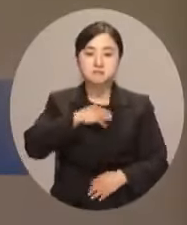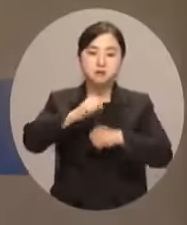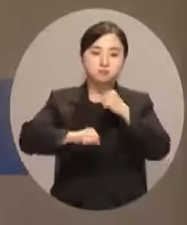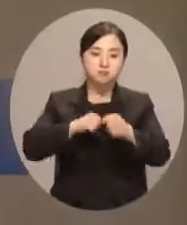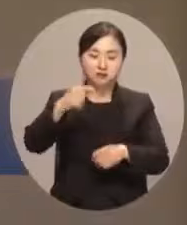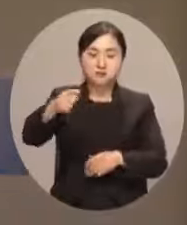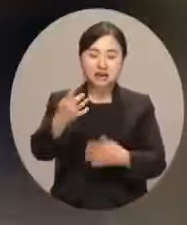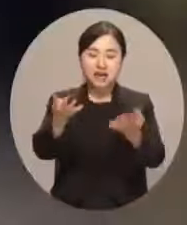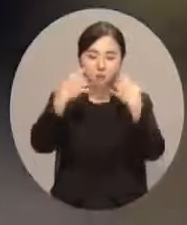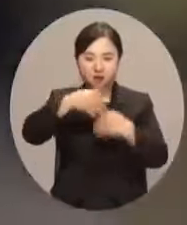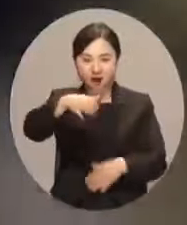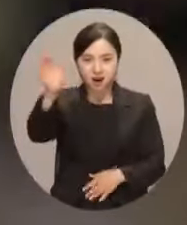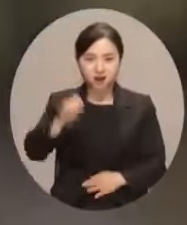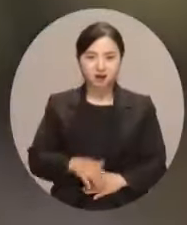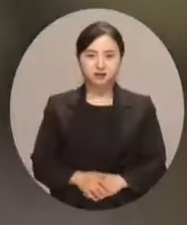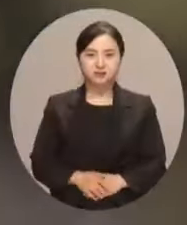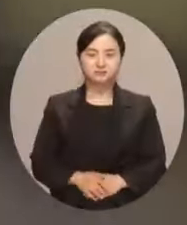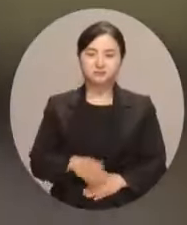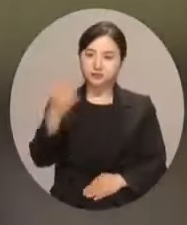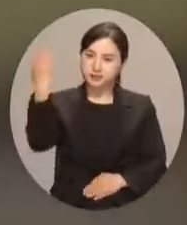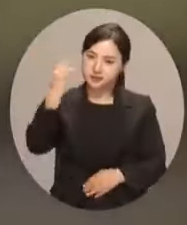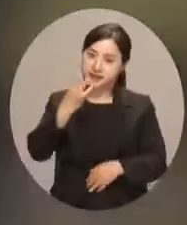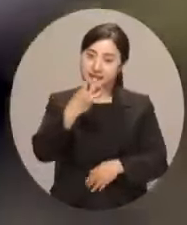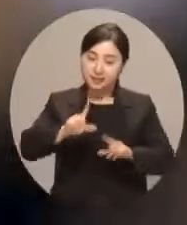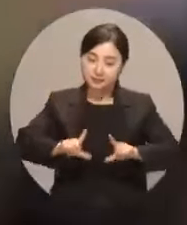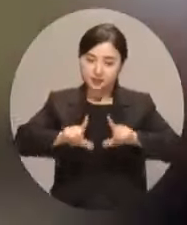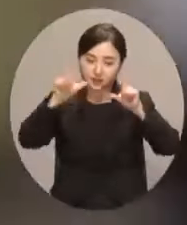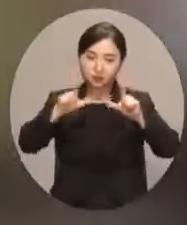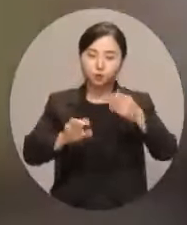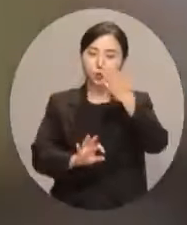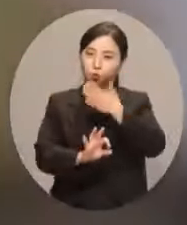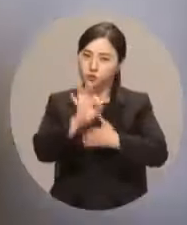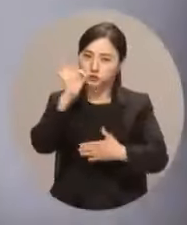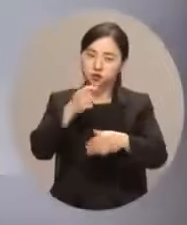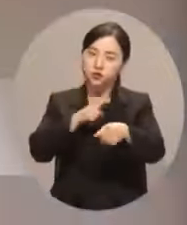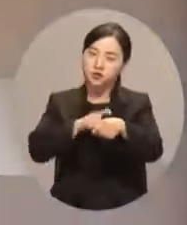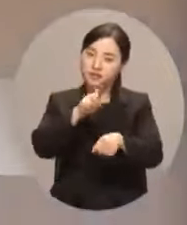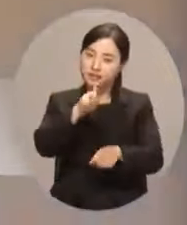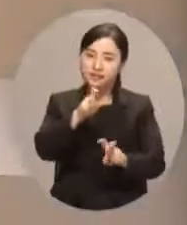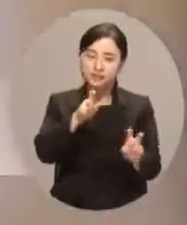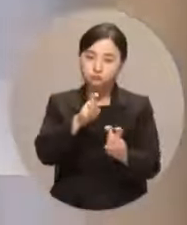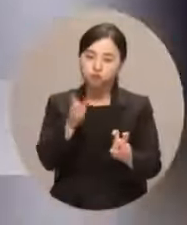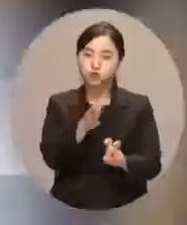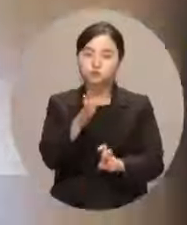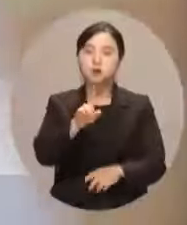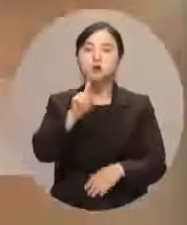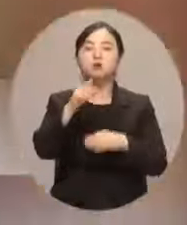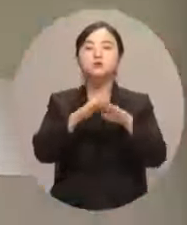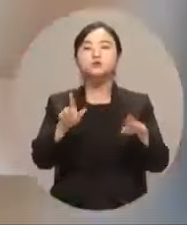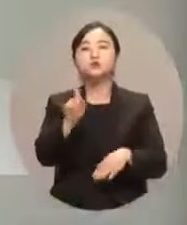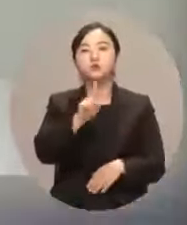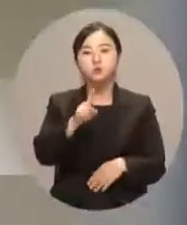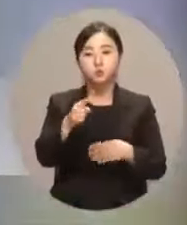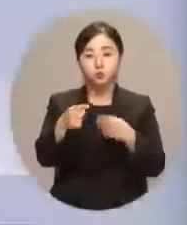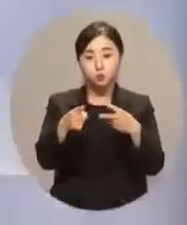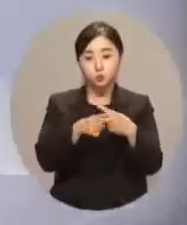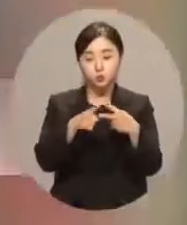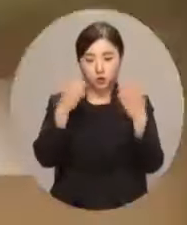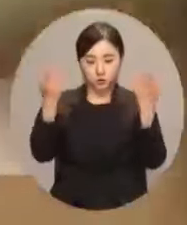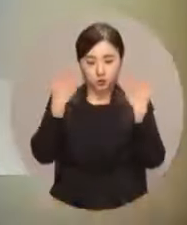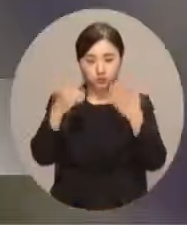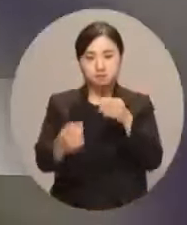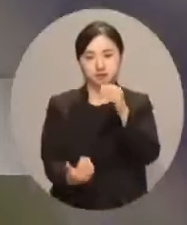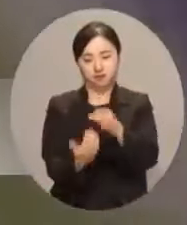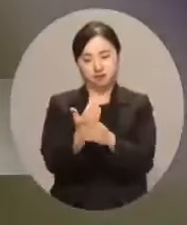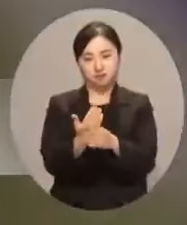감옥에나 가라. 지난 3일 오전 11시 20분쯤 전주의 한 초등학교에서 벌어진 일. 문제의 학생은